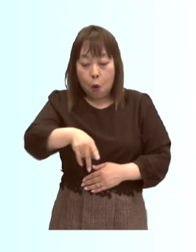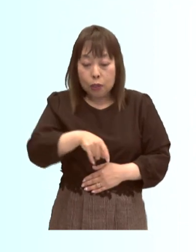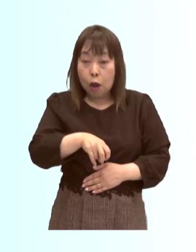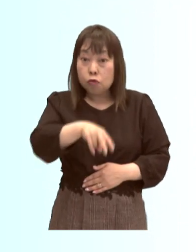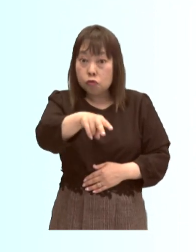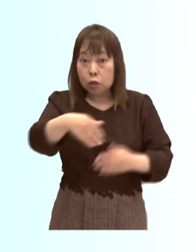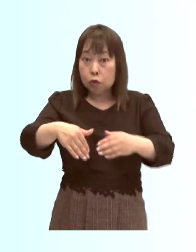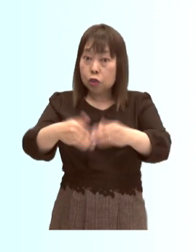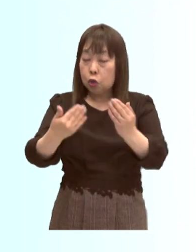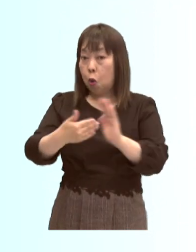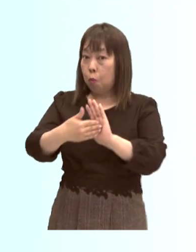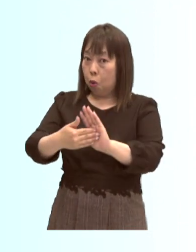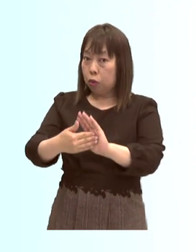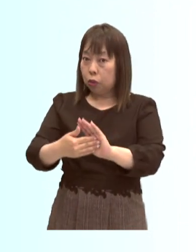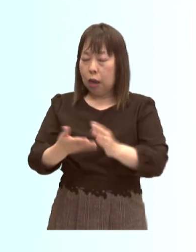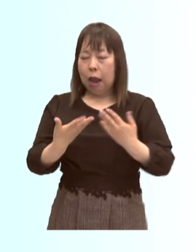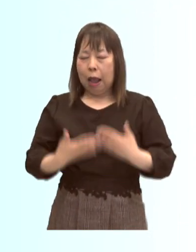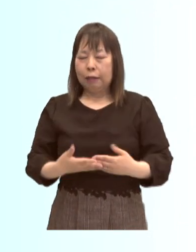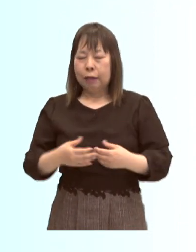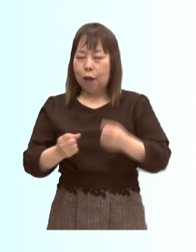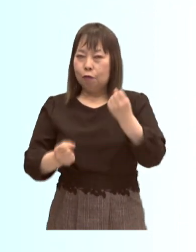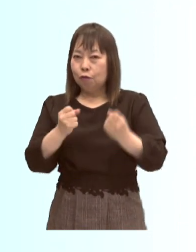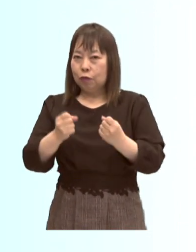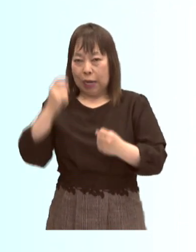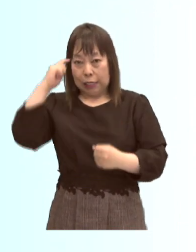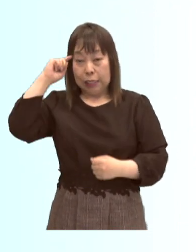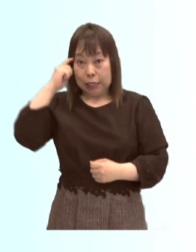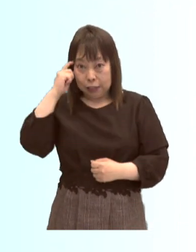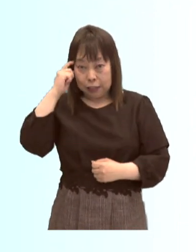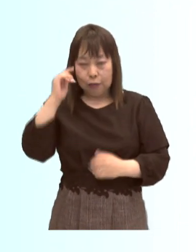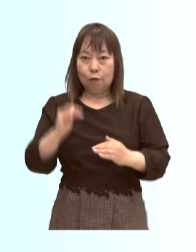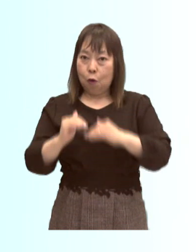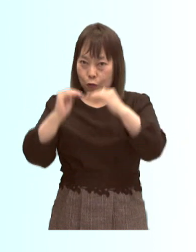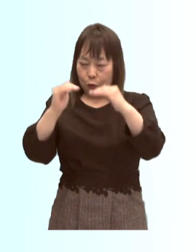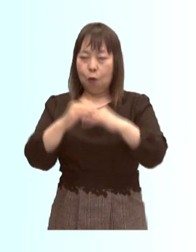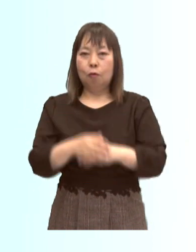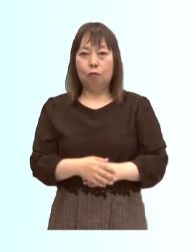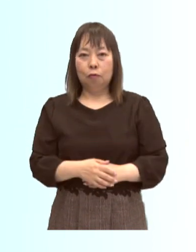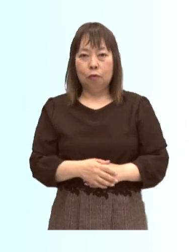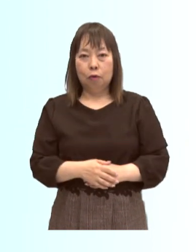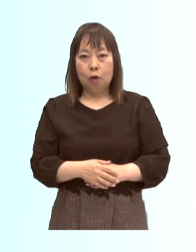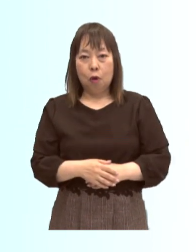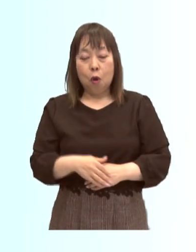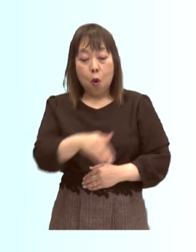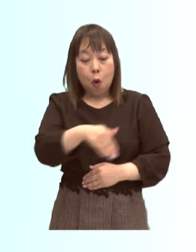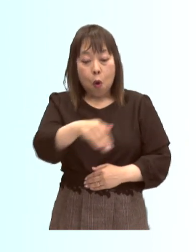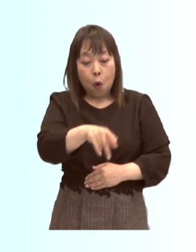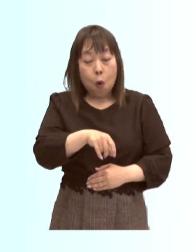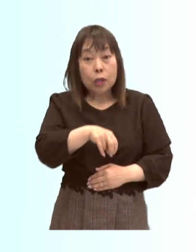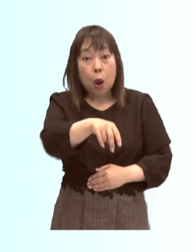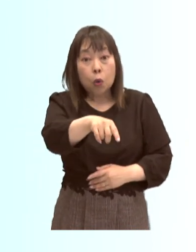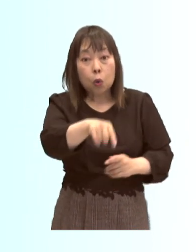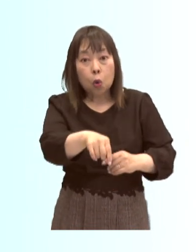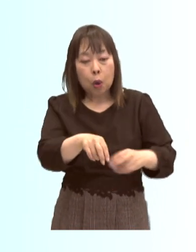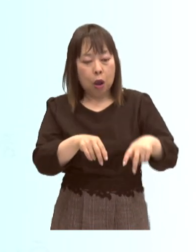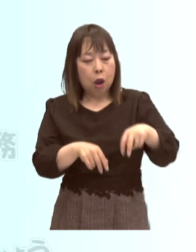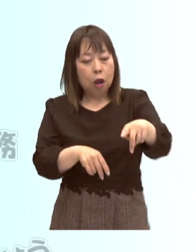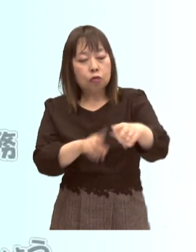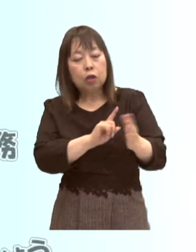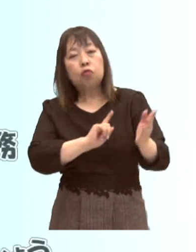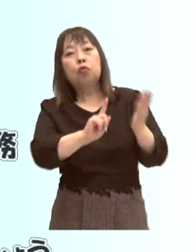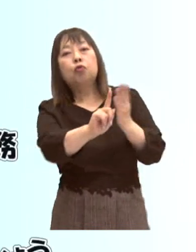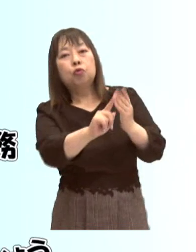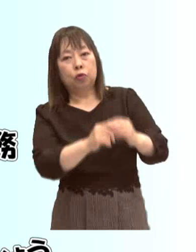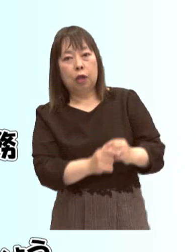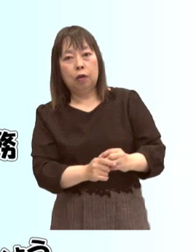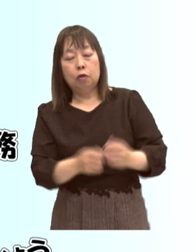安全運転意識の向上について、横断歩道は歩行者優先です。車